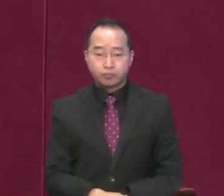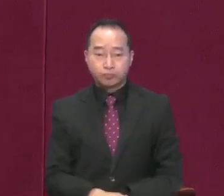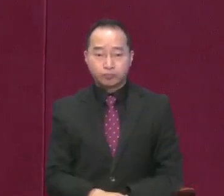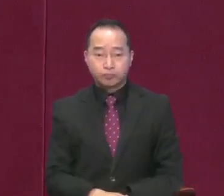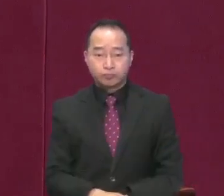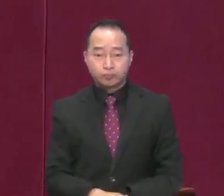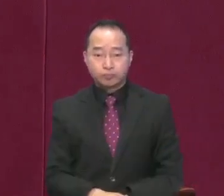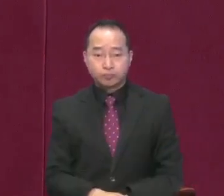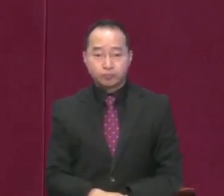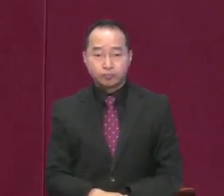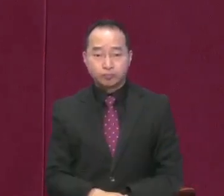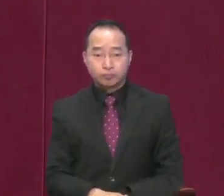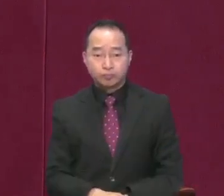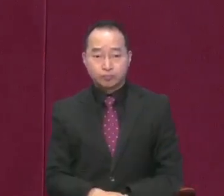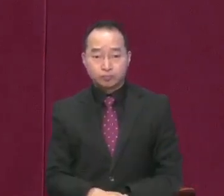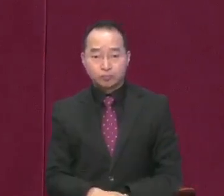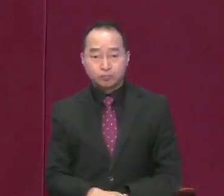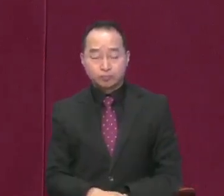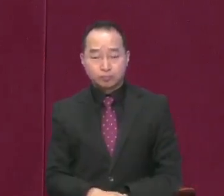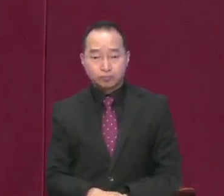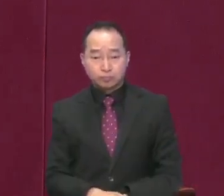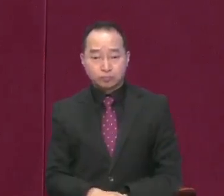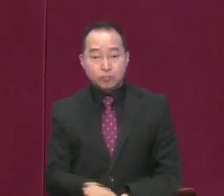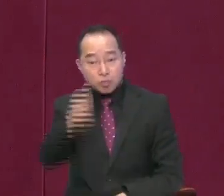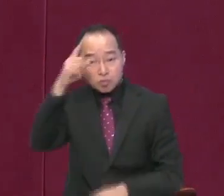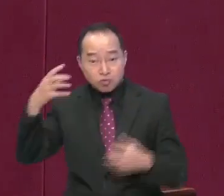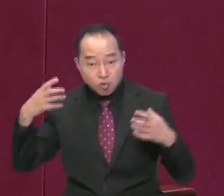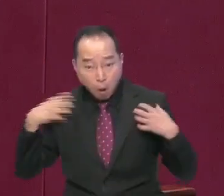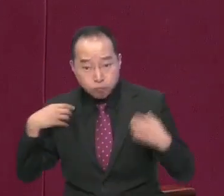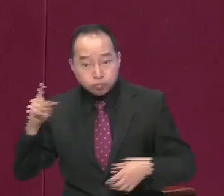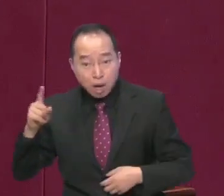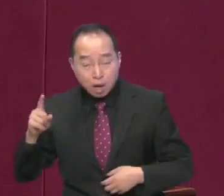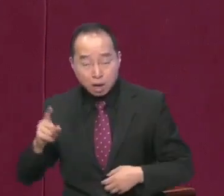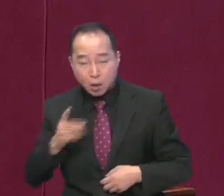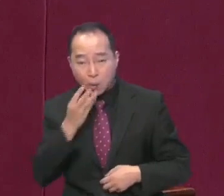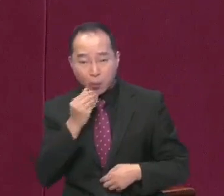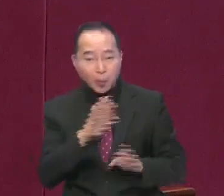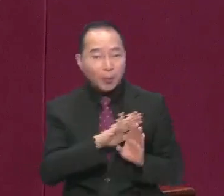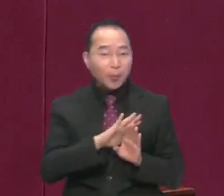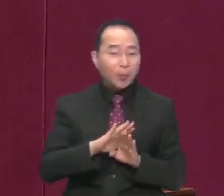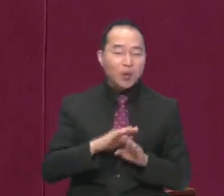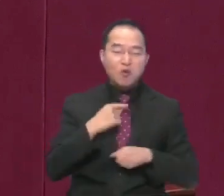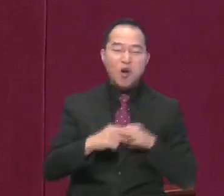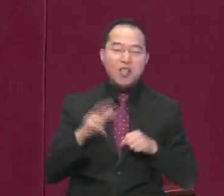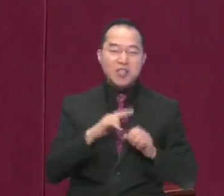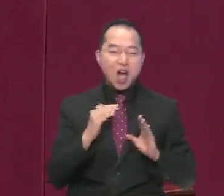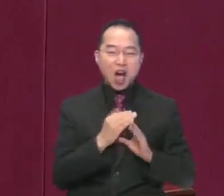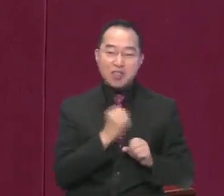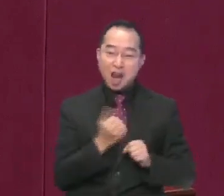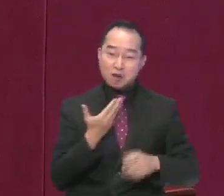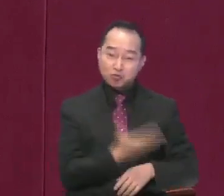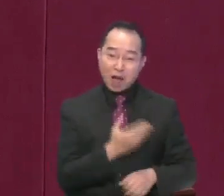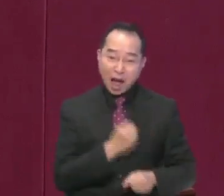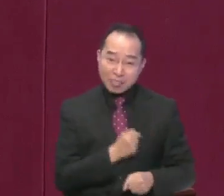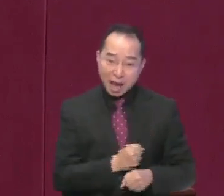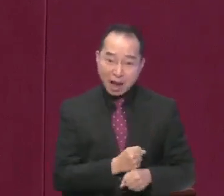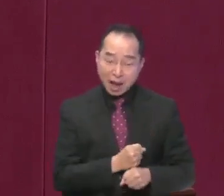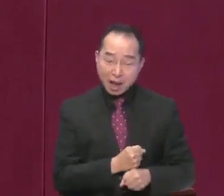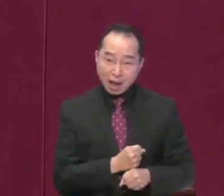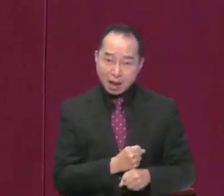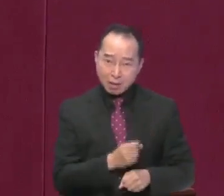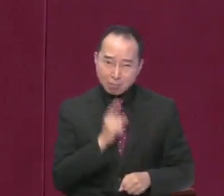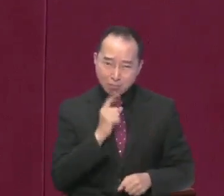정부가 북한에 원전을 극비리에 건설해 주려 했다며 대통령이 이적 행위를 했다고까지